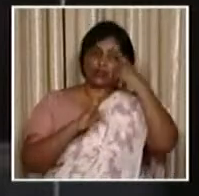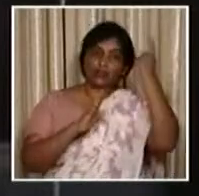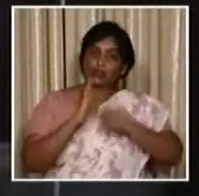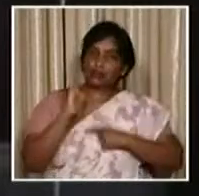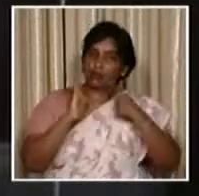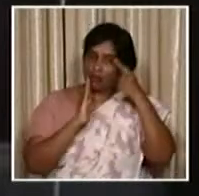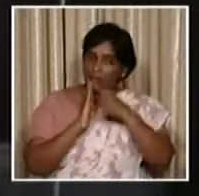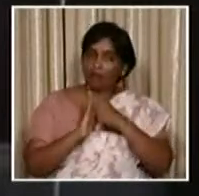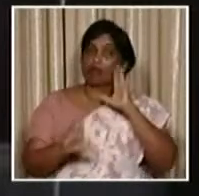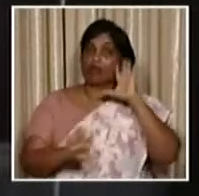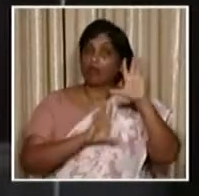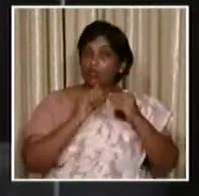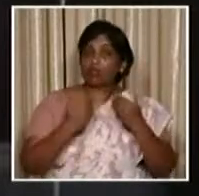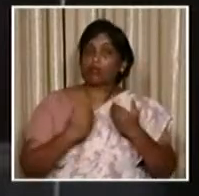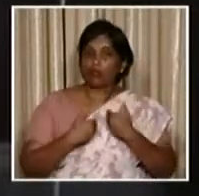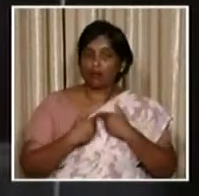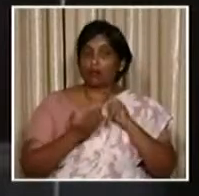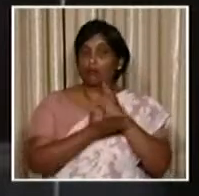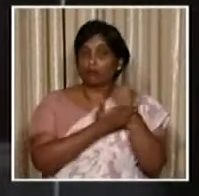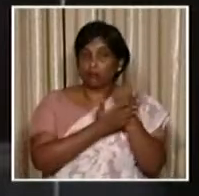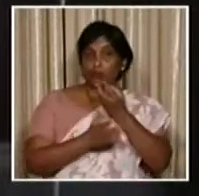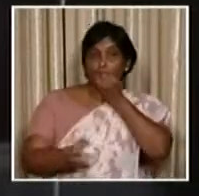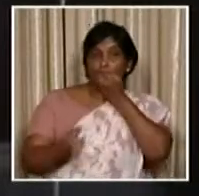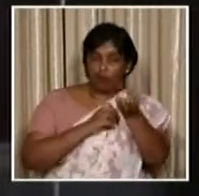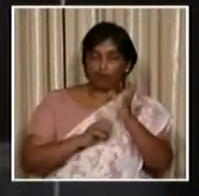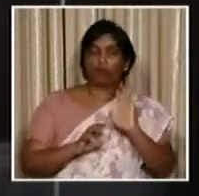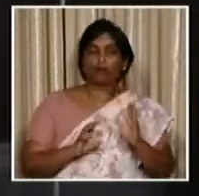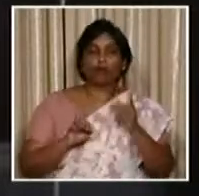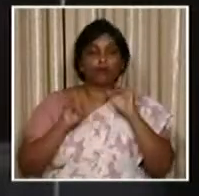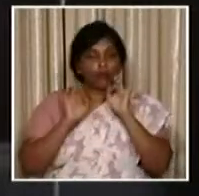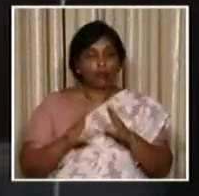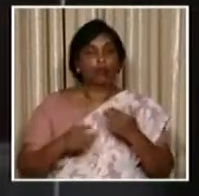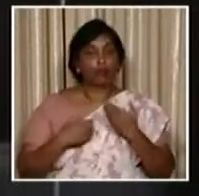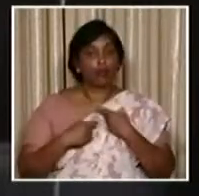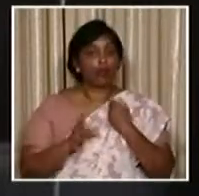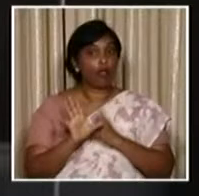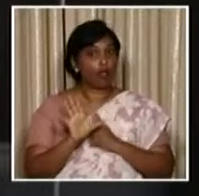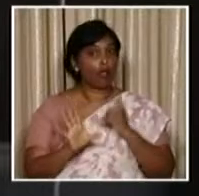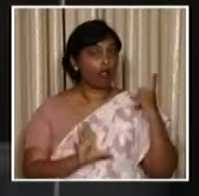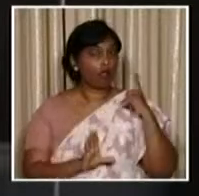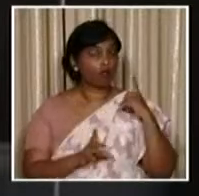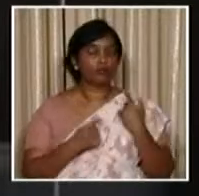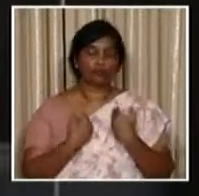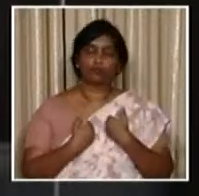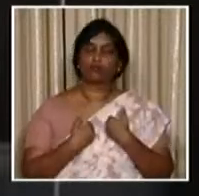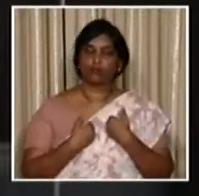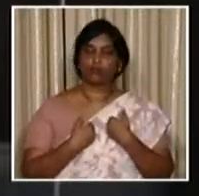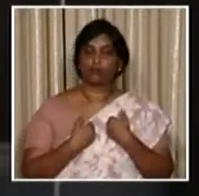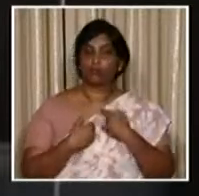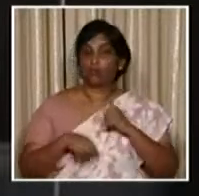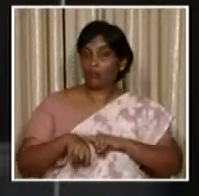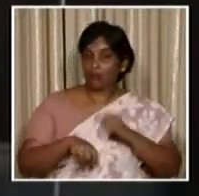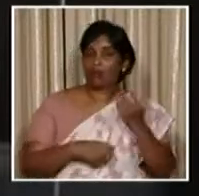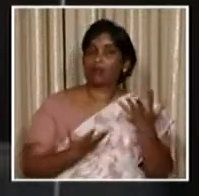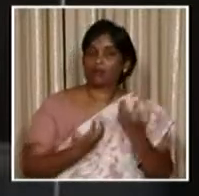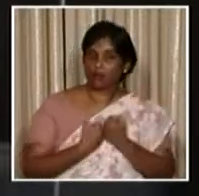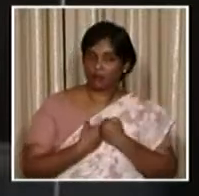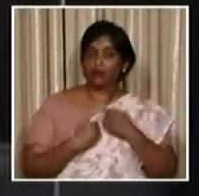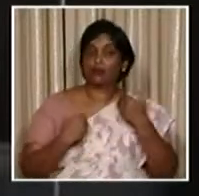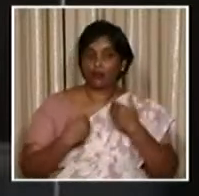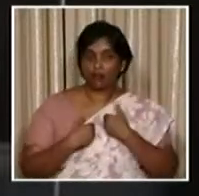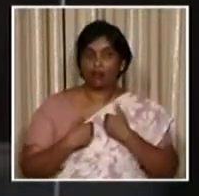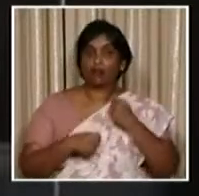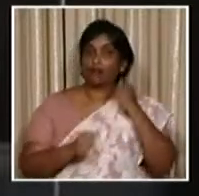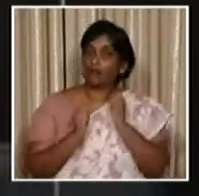යනවා. තොරතුරු තිබුණා මගේ හෙලිකොප්ටරකට ගහනවා කියලා. ඒ වුණත් අපි හමුදා නිලධාරීන් හැටියට ඒ අවධානම ගන්නවා. අපි